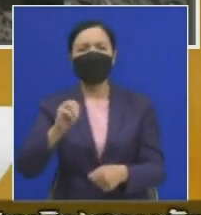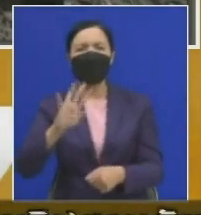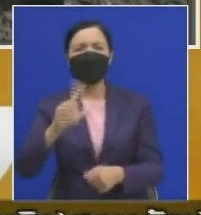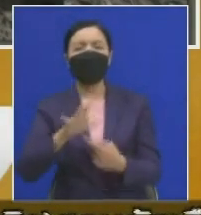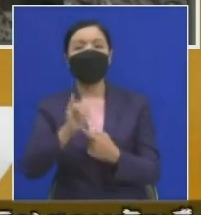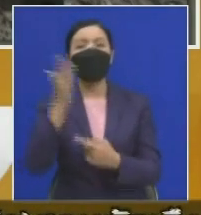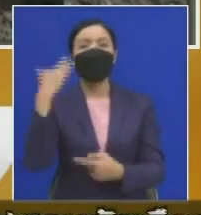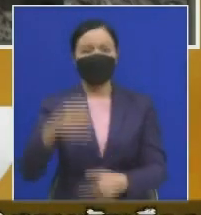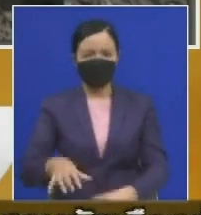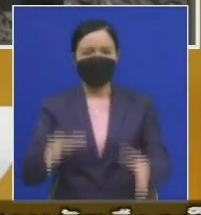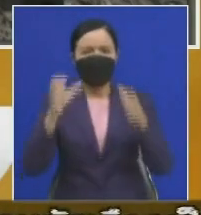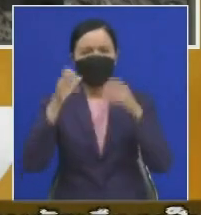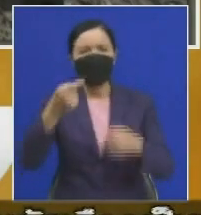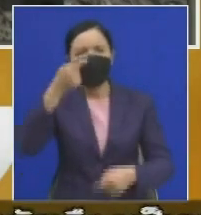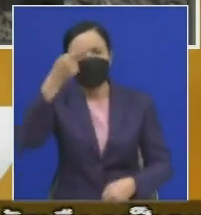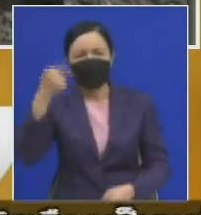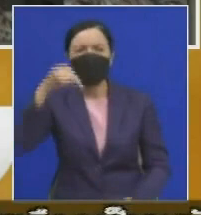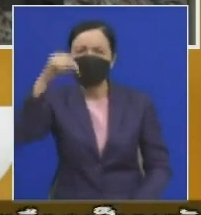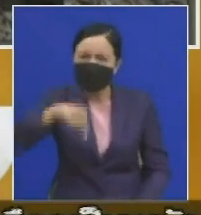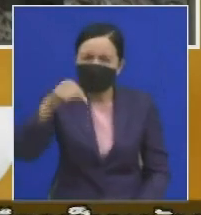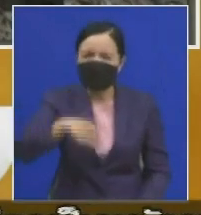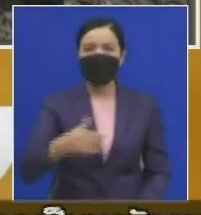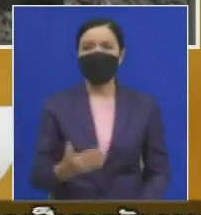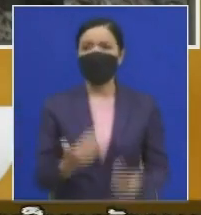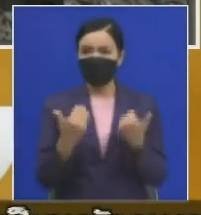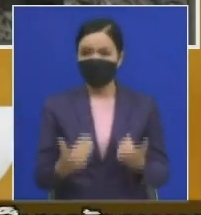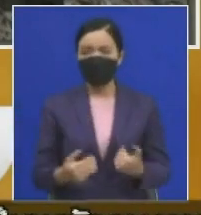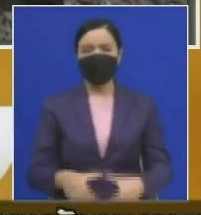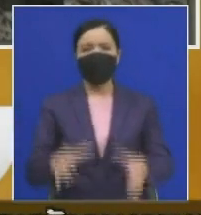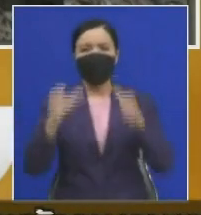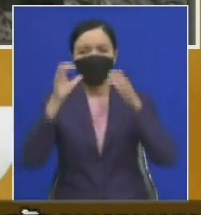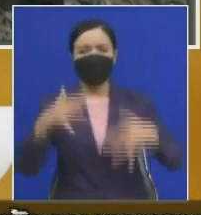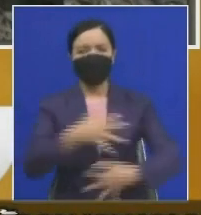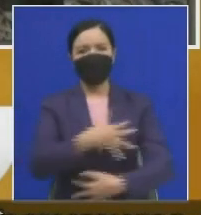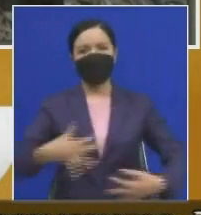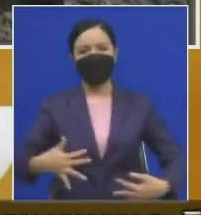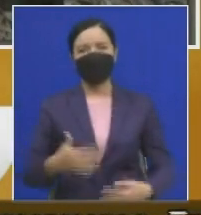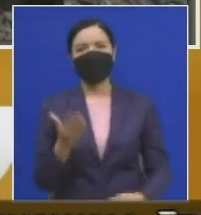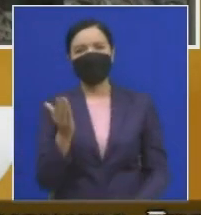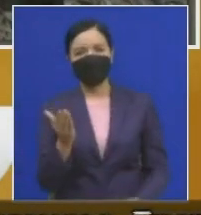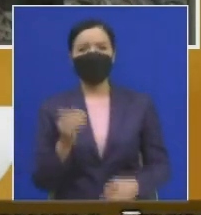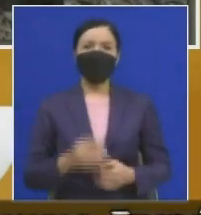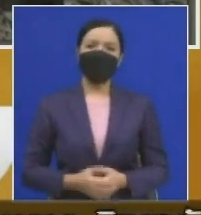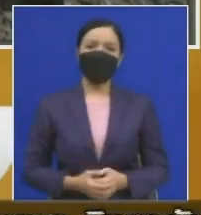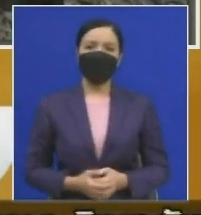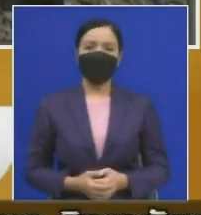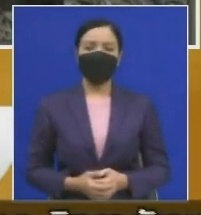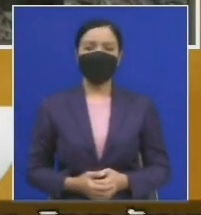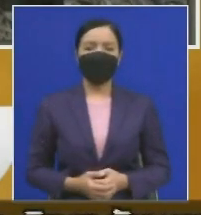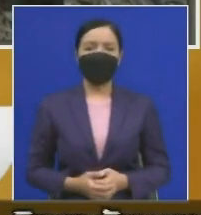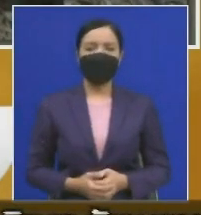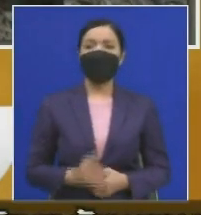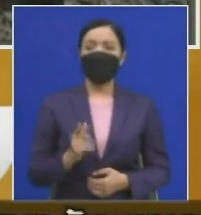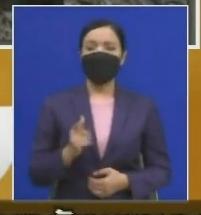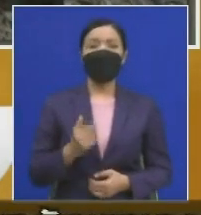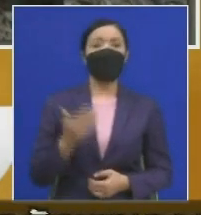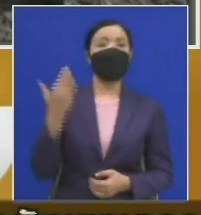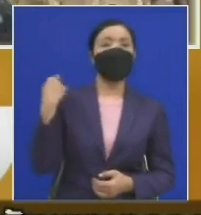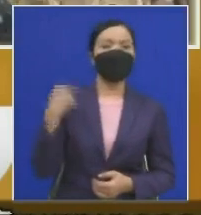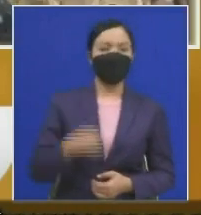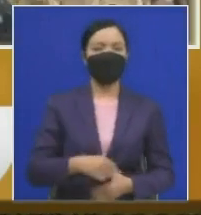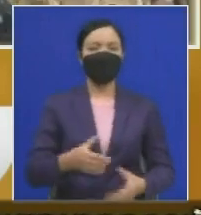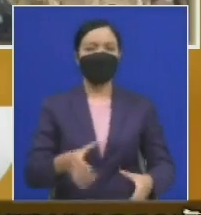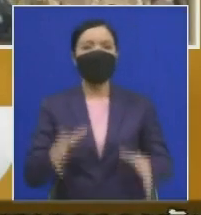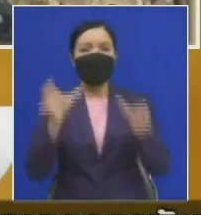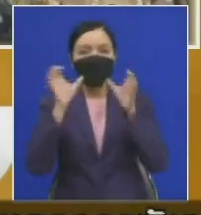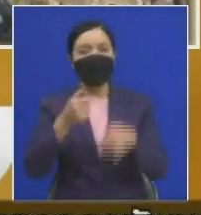ตอนนั้เสือดำ ที่นี่แะในป้นที่ปราบข้เดวมถงกหมดอันนี้เสือโครง อนนั้นเสือดำ